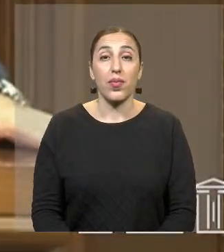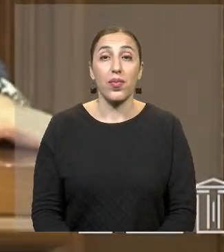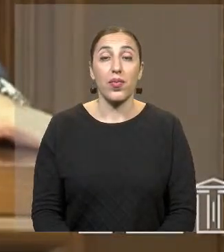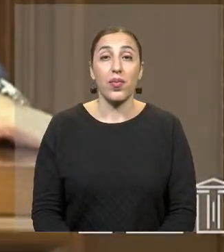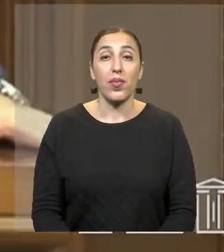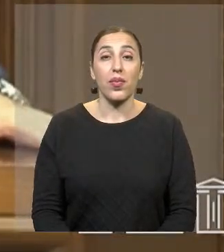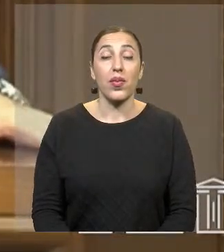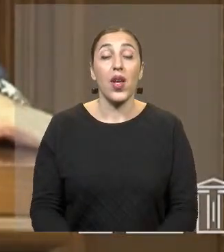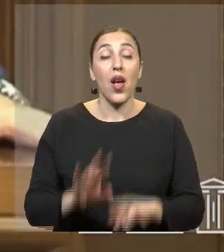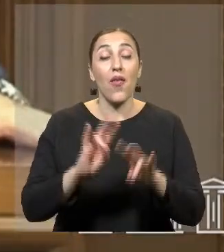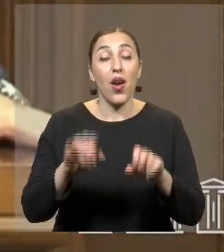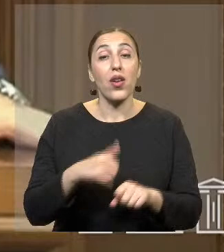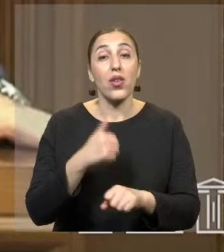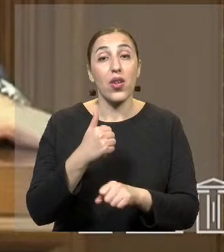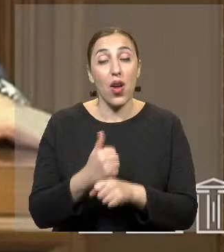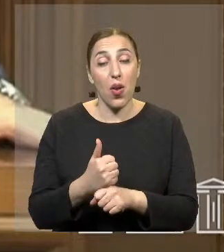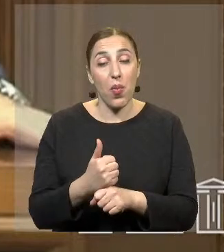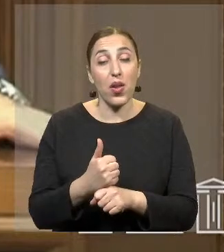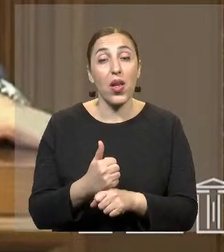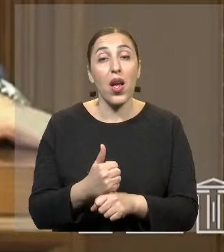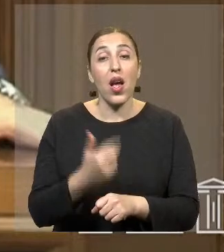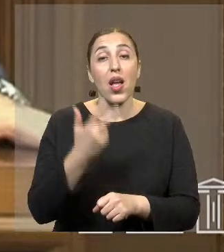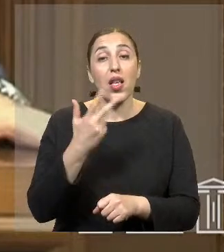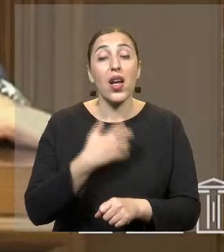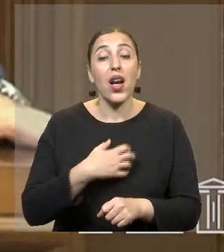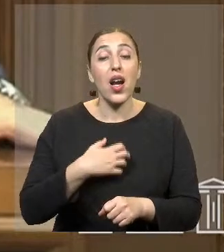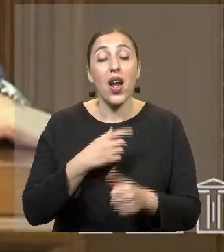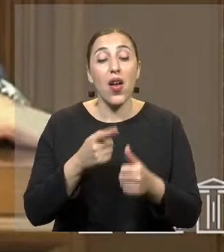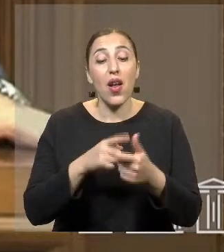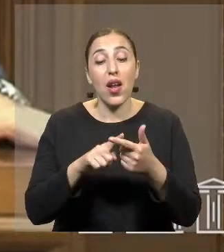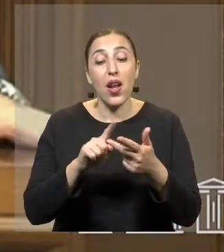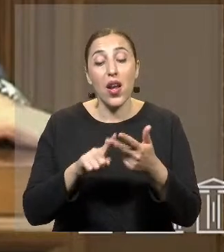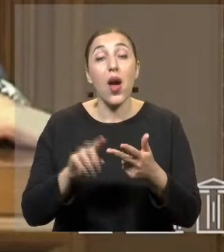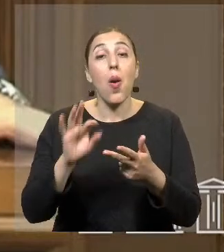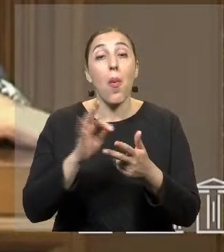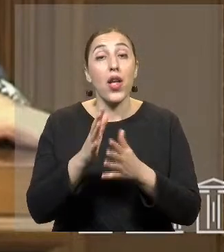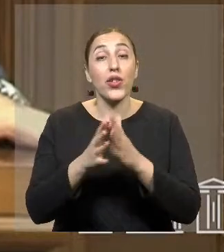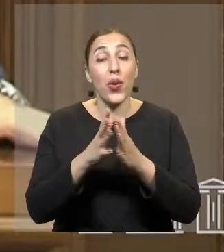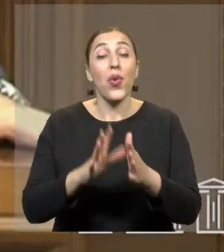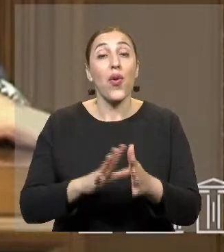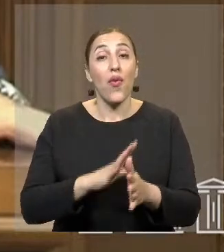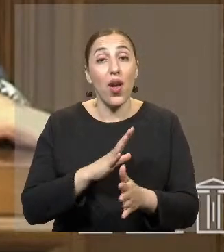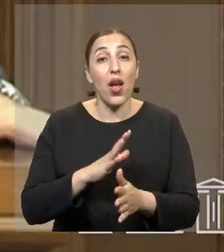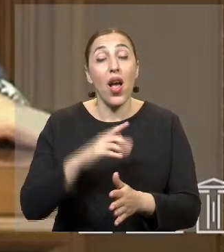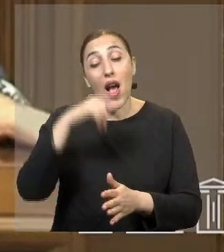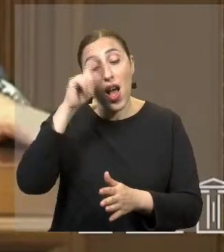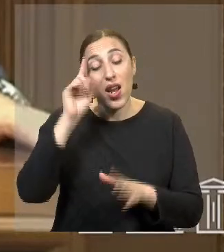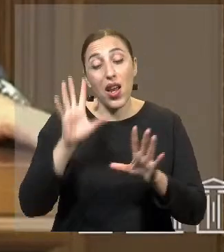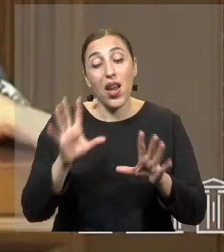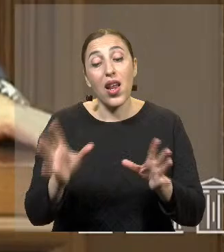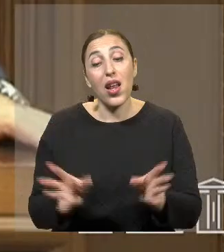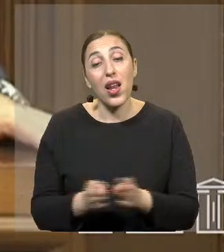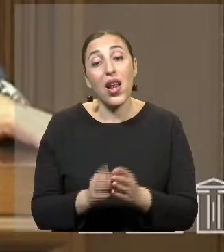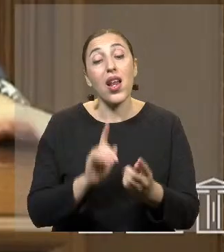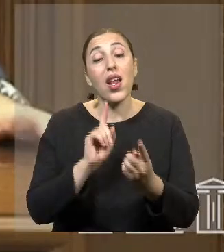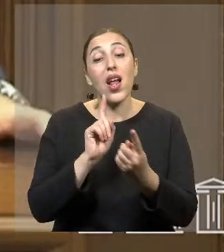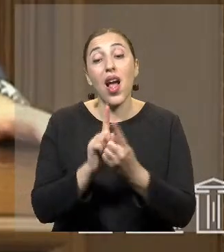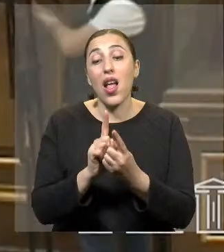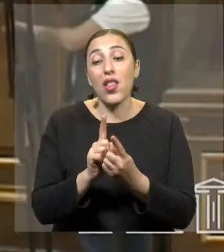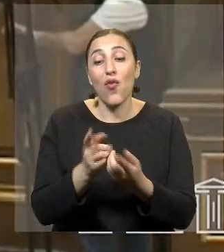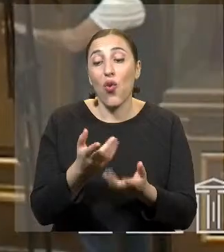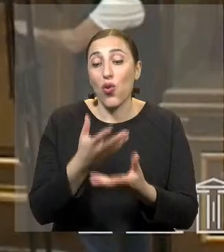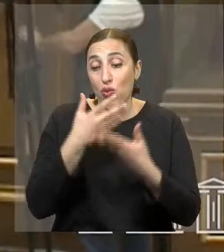հարջապետը եվս այդ երեք սկզբունքներն էր թվարկել խողորդահանում։ Չներած ալիևի հետ չեղարկված հանդիպմանը